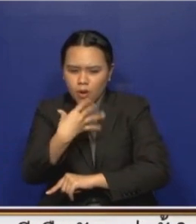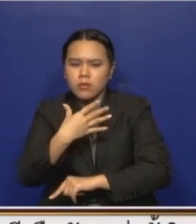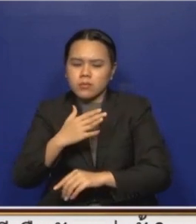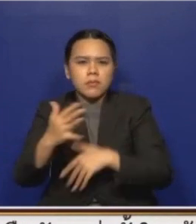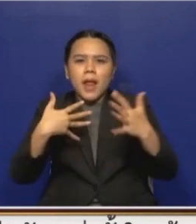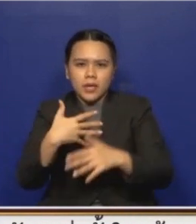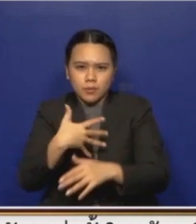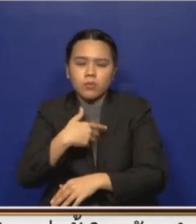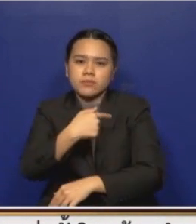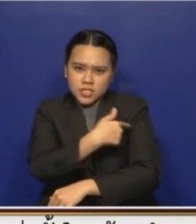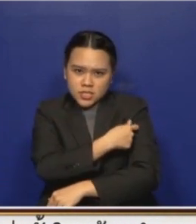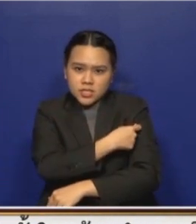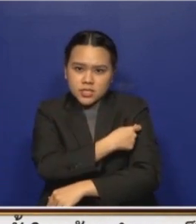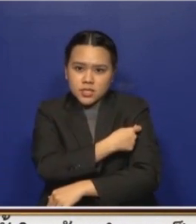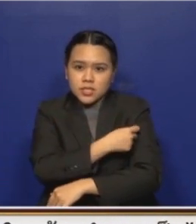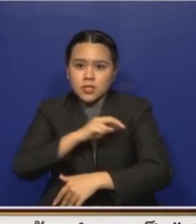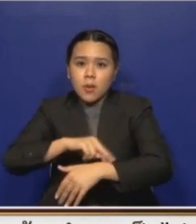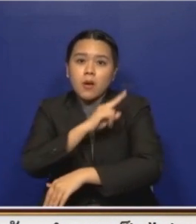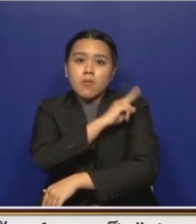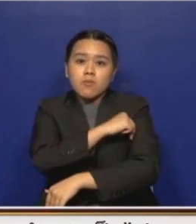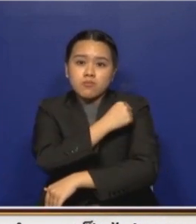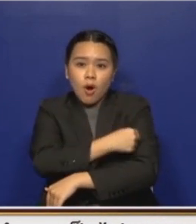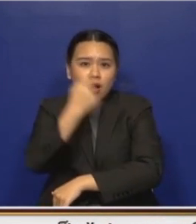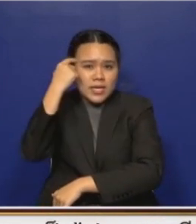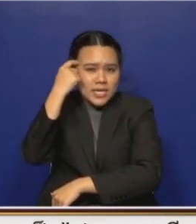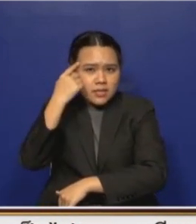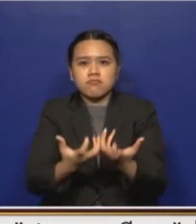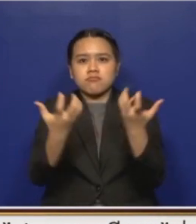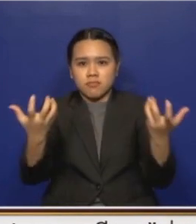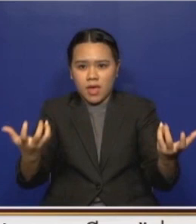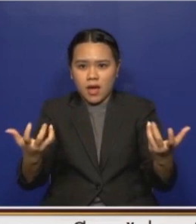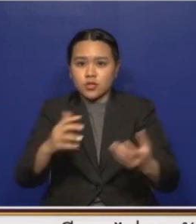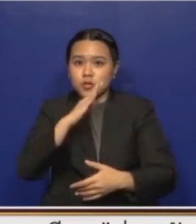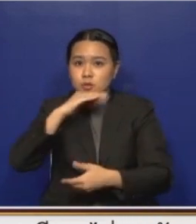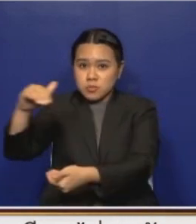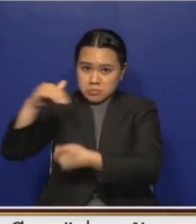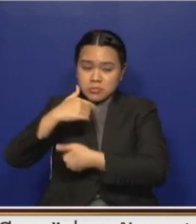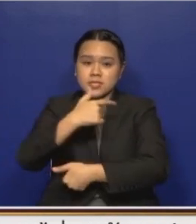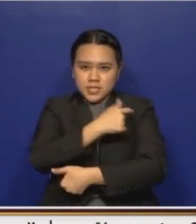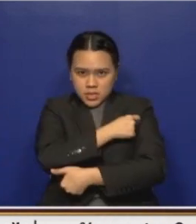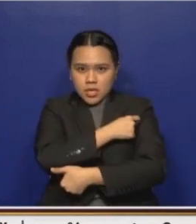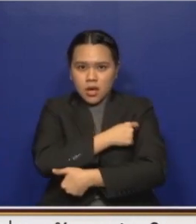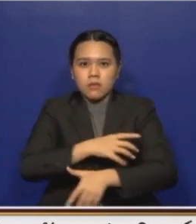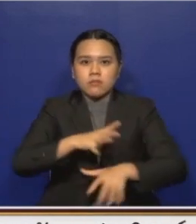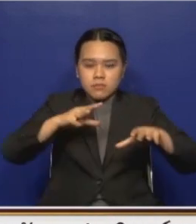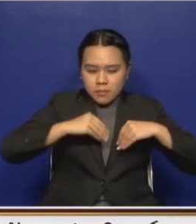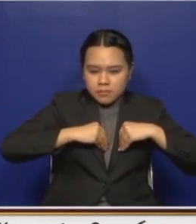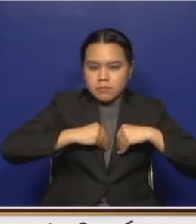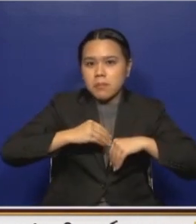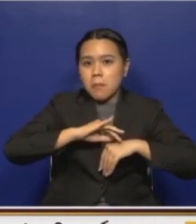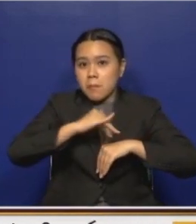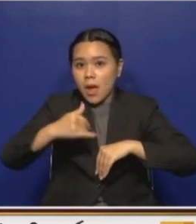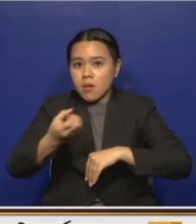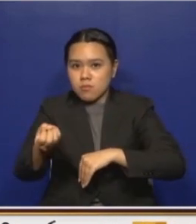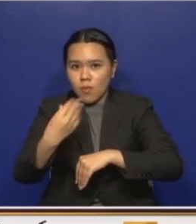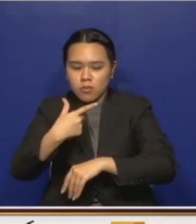นึงนะฮะยาเก็บไว้ได้กี่วันฮะวัคซีนเราได้มาจำนวนเท่าไหร่ฮะแล้วถ้าเกิดเราจะฉีดแน่น